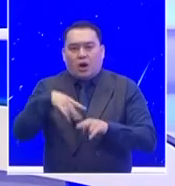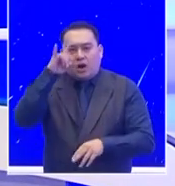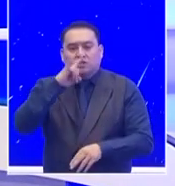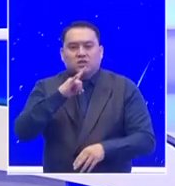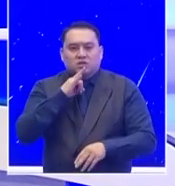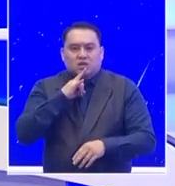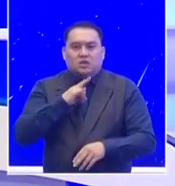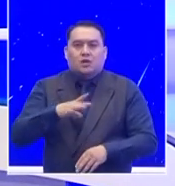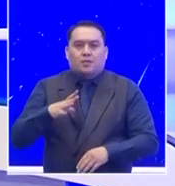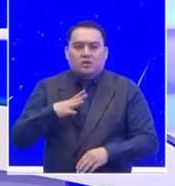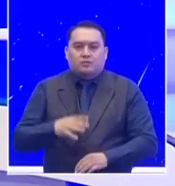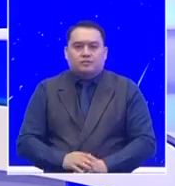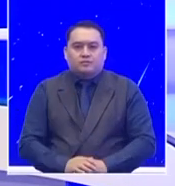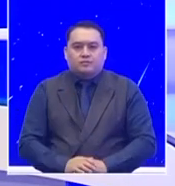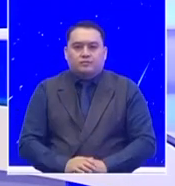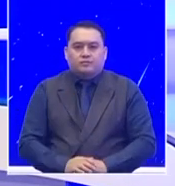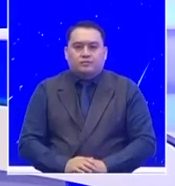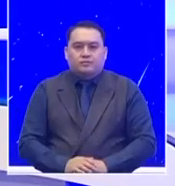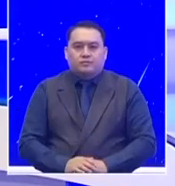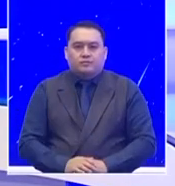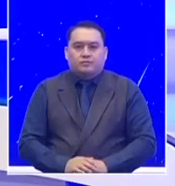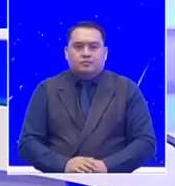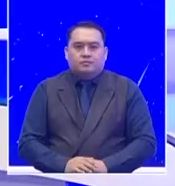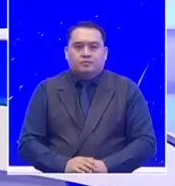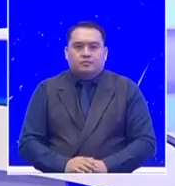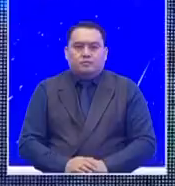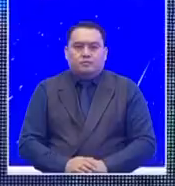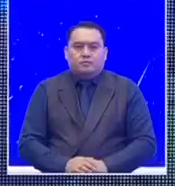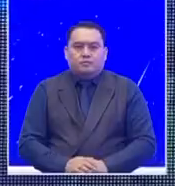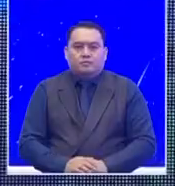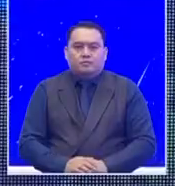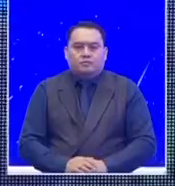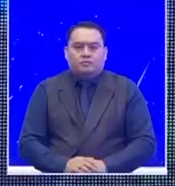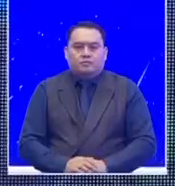175-летию великого сына Казахской степи, прошел в Талдыкургане.